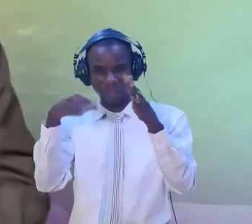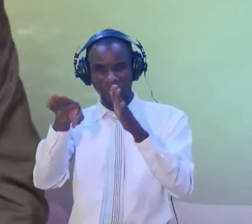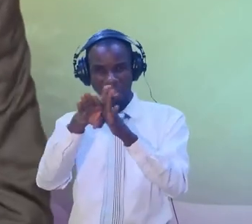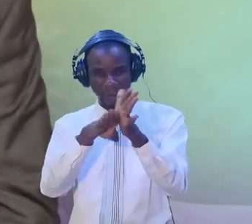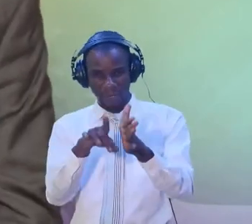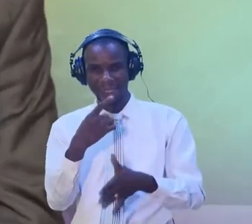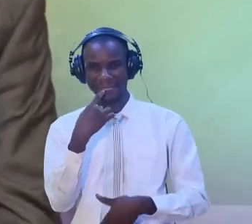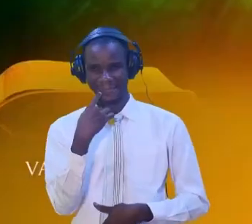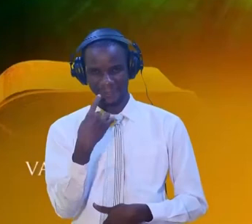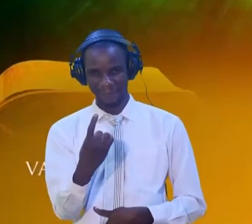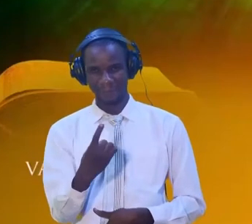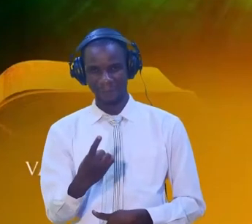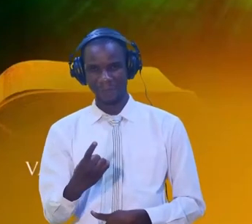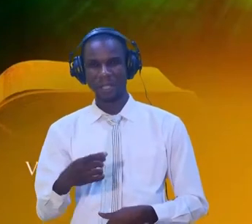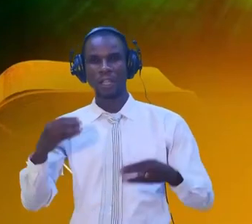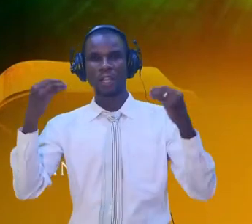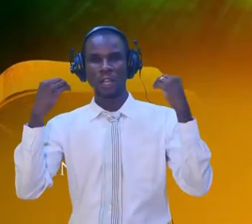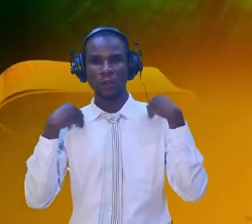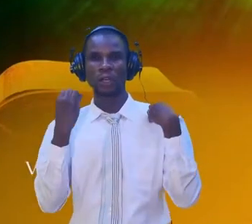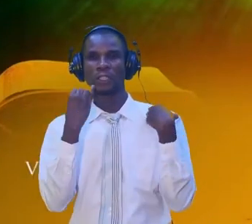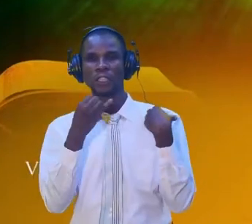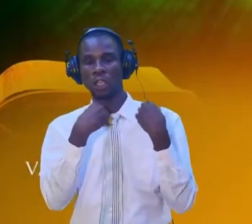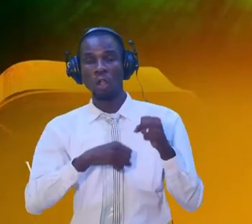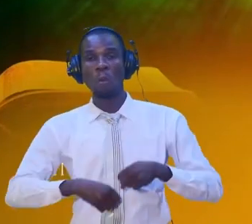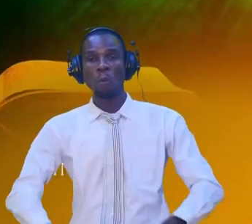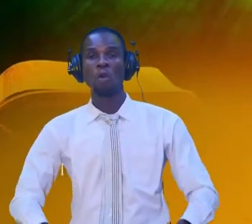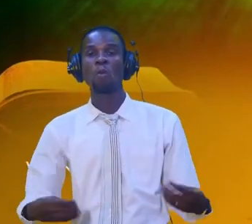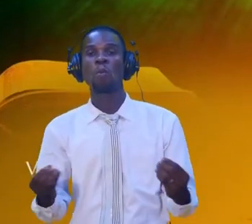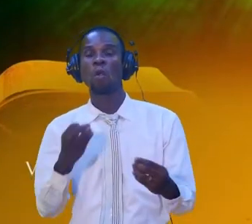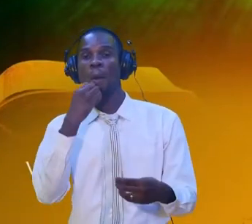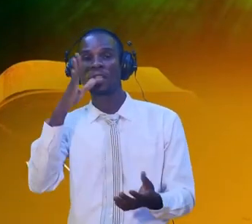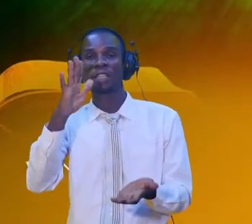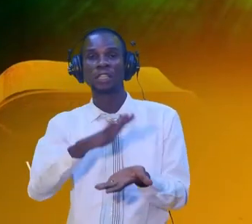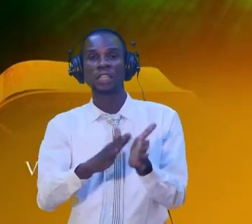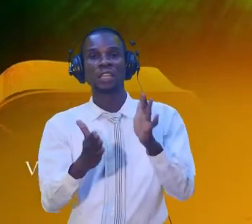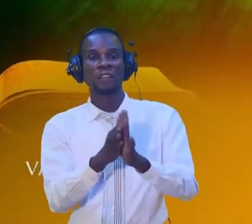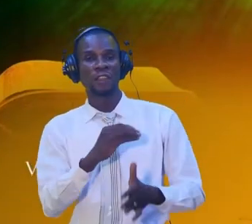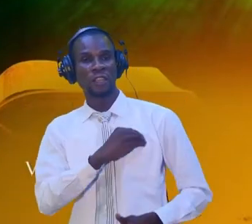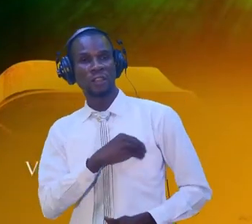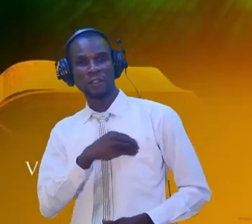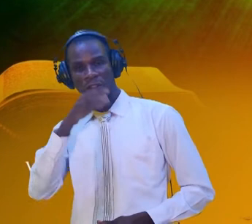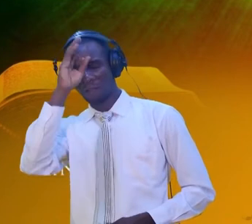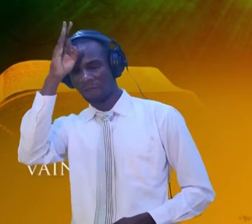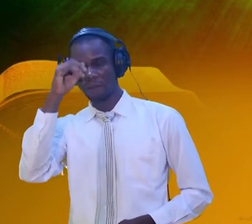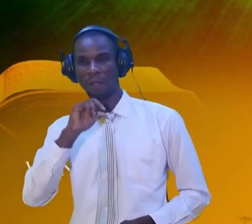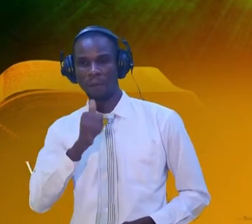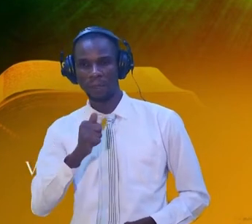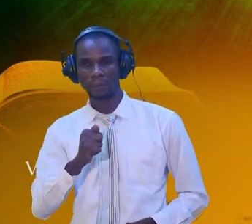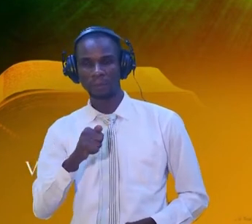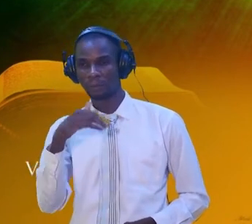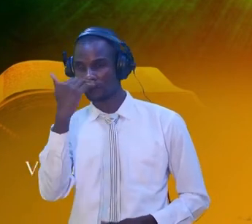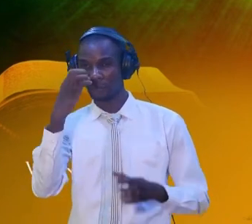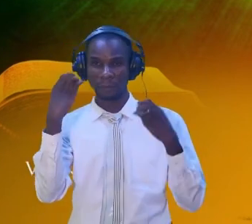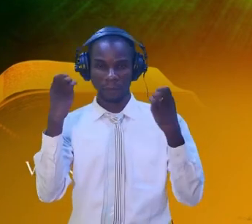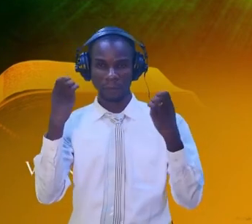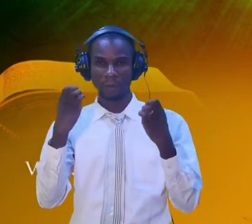alikataa kumfuata Mungu. Na Biblia nasema kwamba Sauli alikufa kwa sababu ya kosa lake